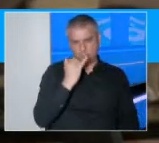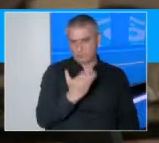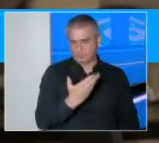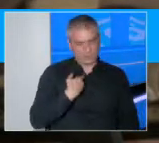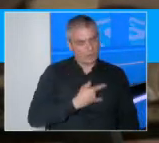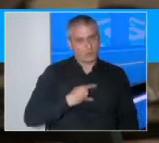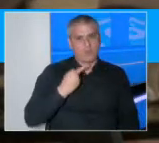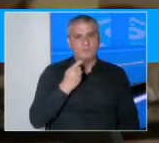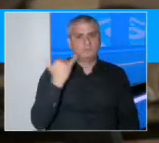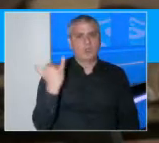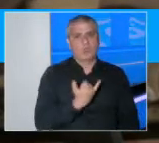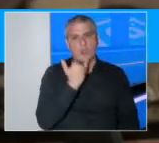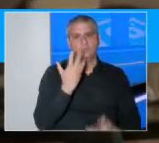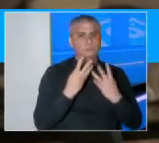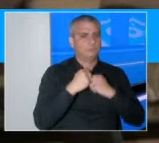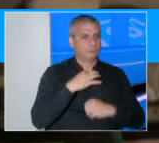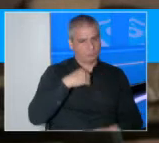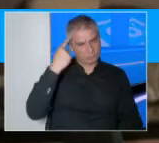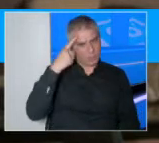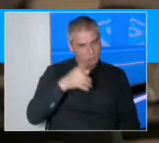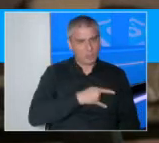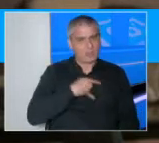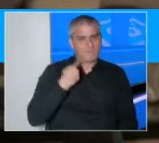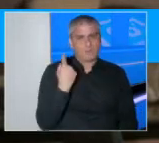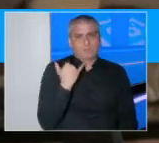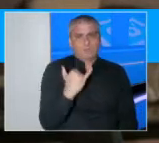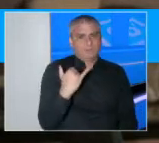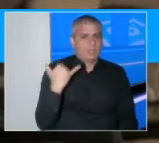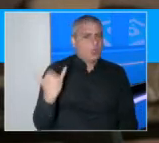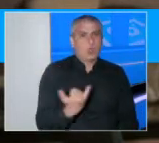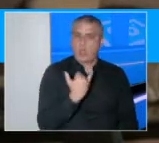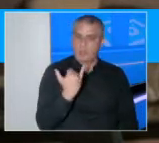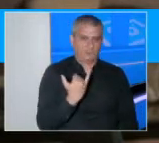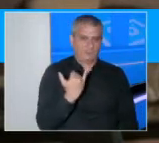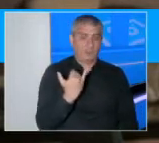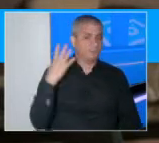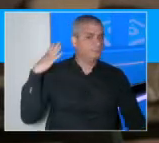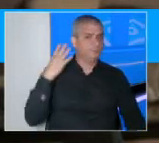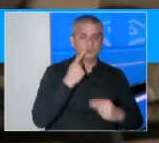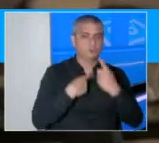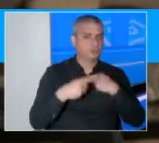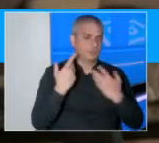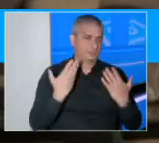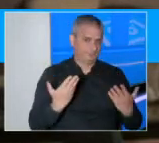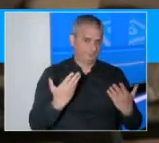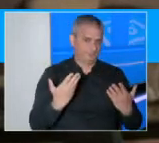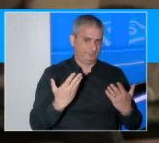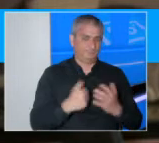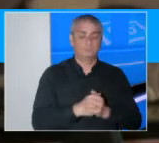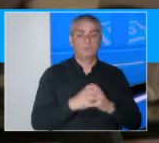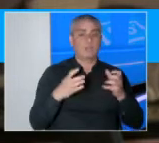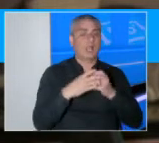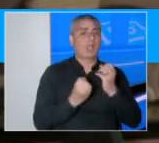וחווים את זה על בשרנו, המשפחות יודעות וחוות את זה על הבשר שלהם. במשך שנים. כן.